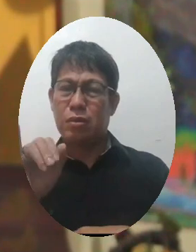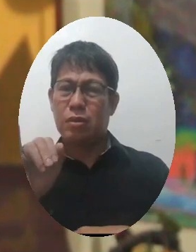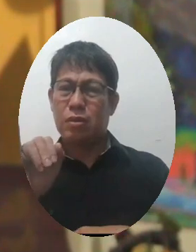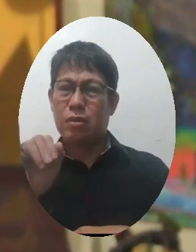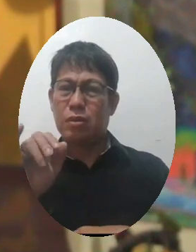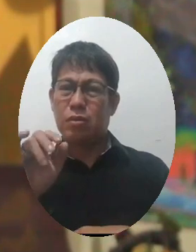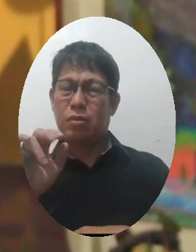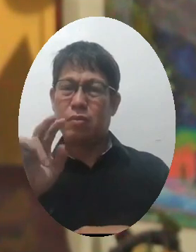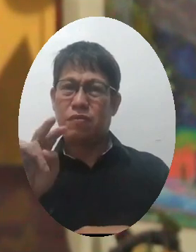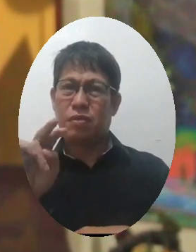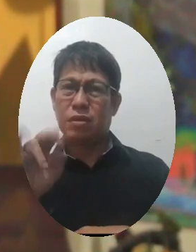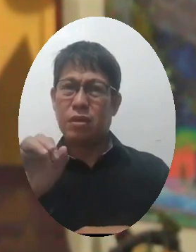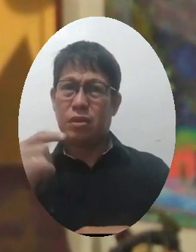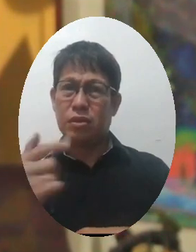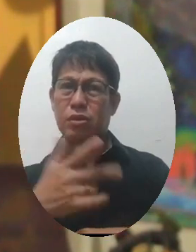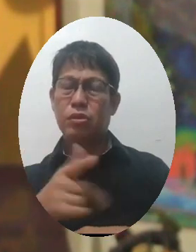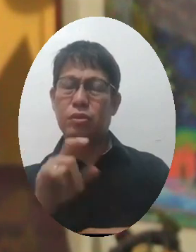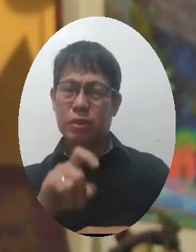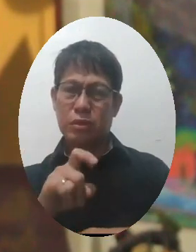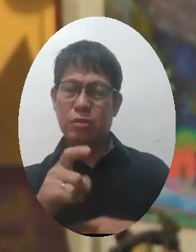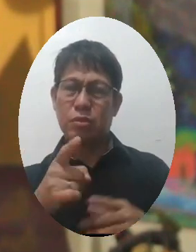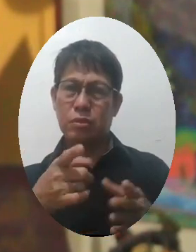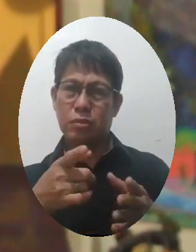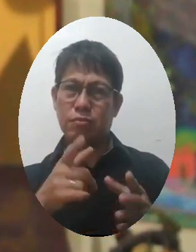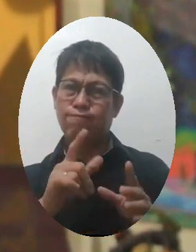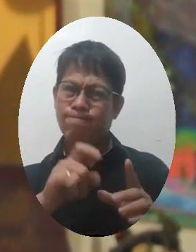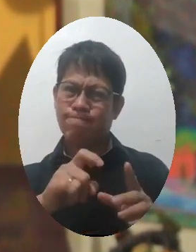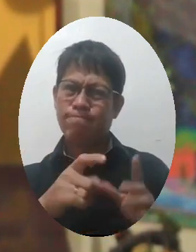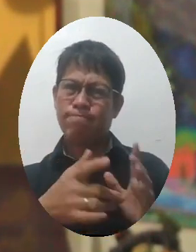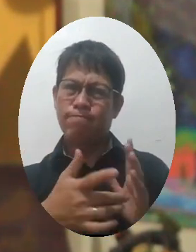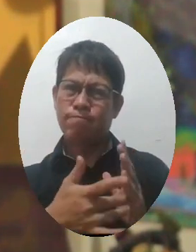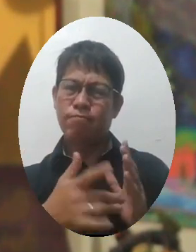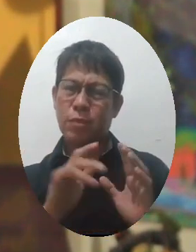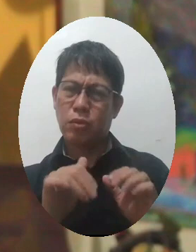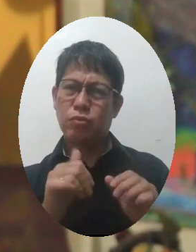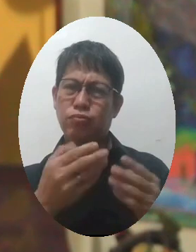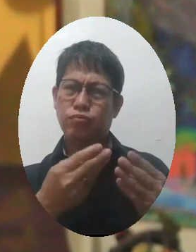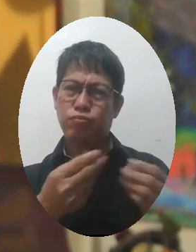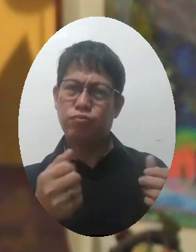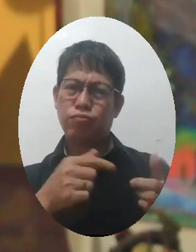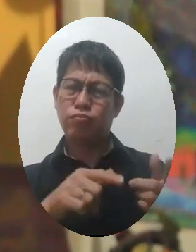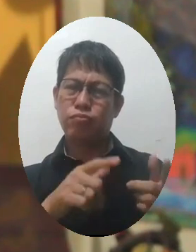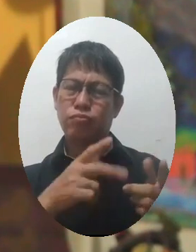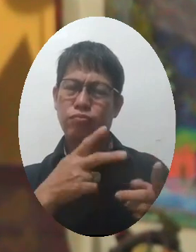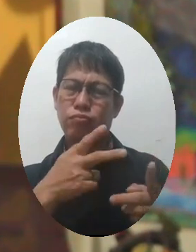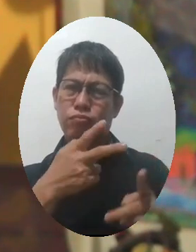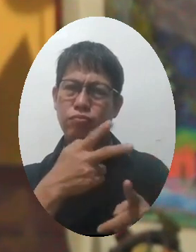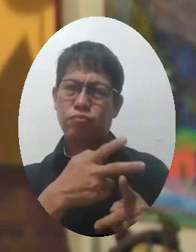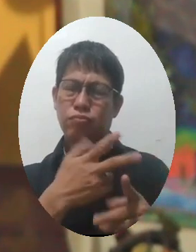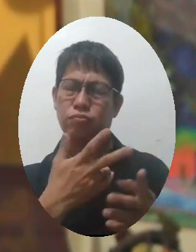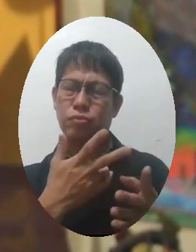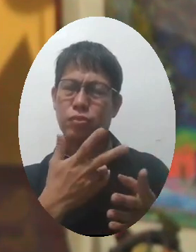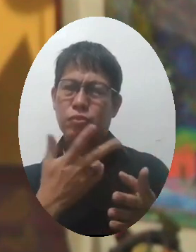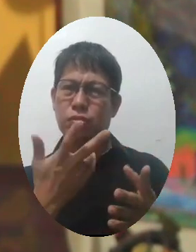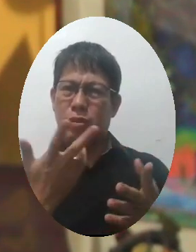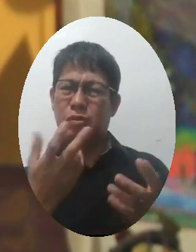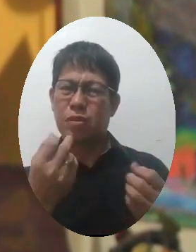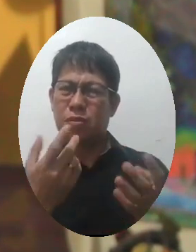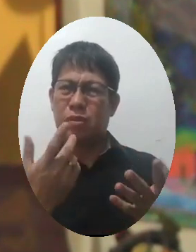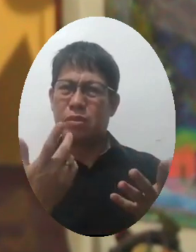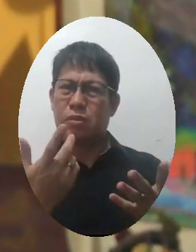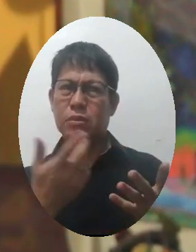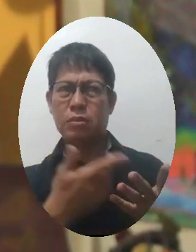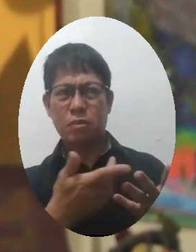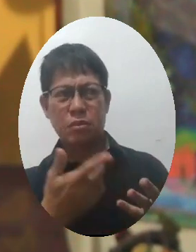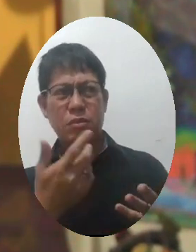or IVIG ay ilan lang sa karaniwang paraan ng paggamot. Maraming mga tao mayroong Guillain-Barré syndrome